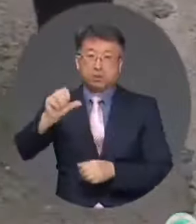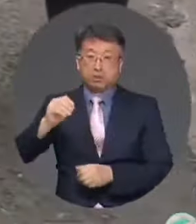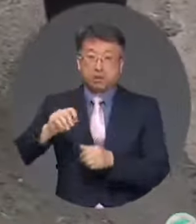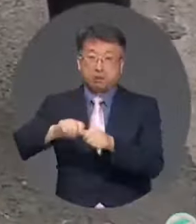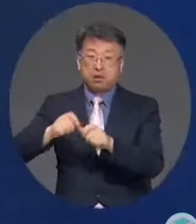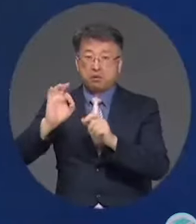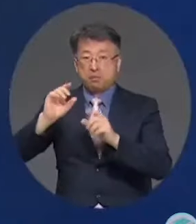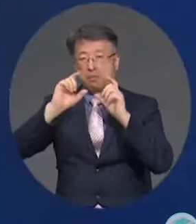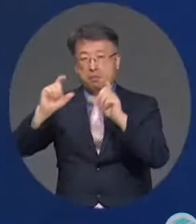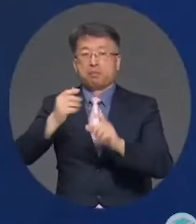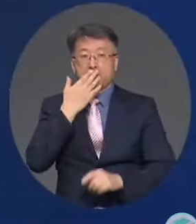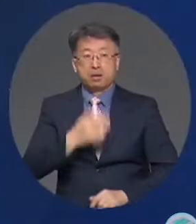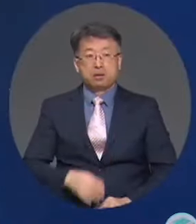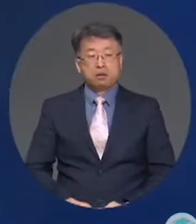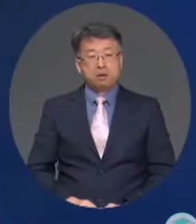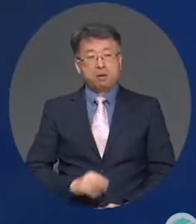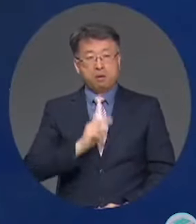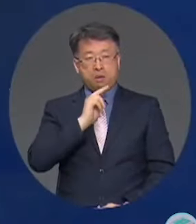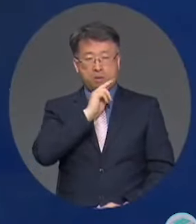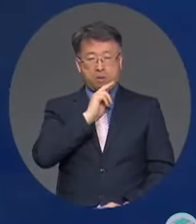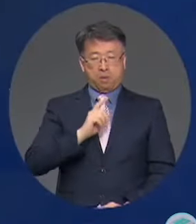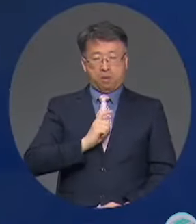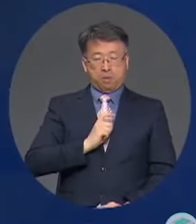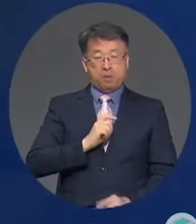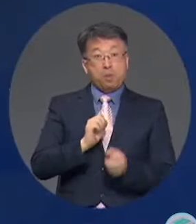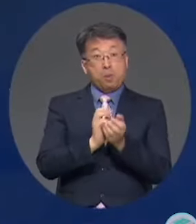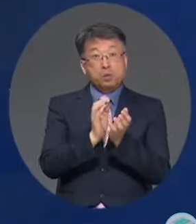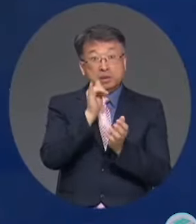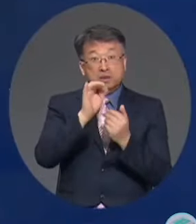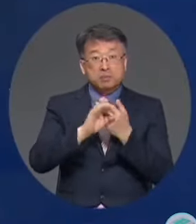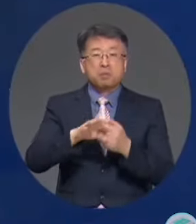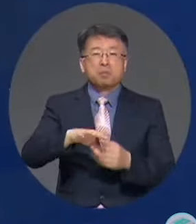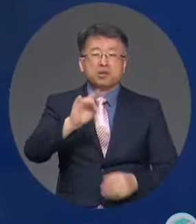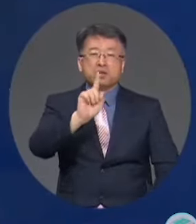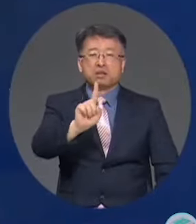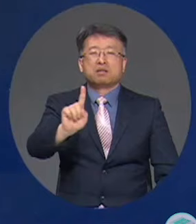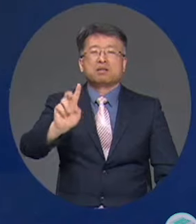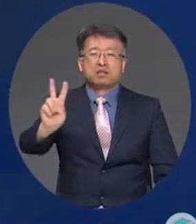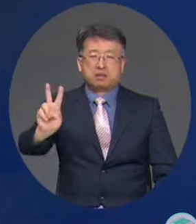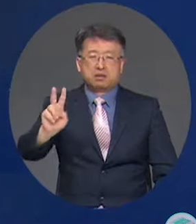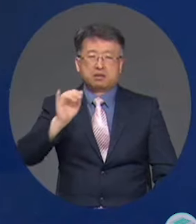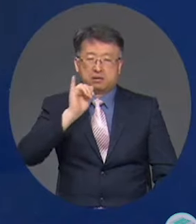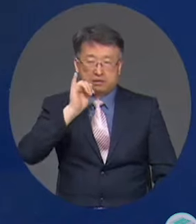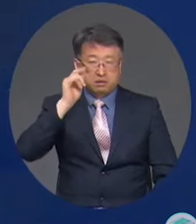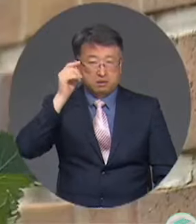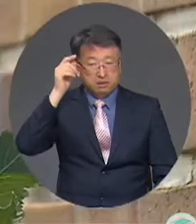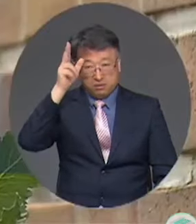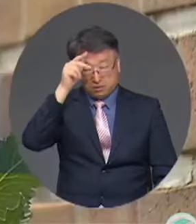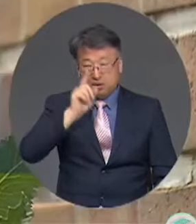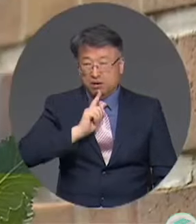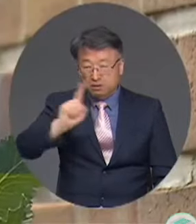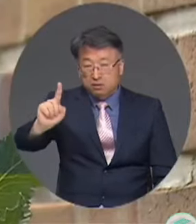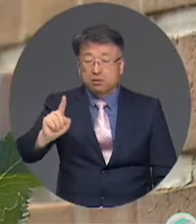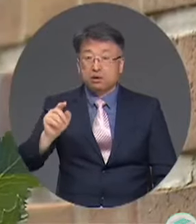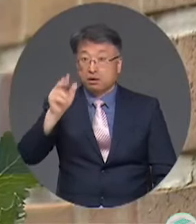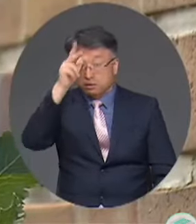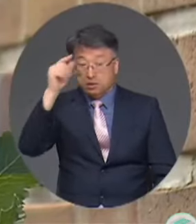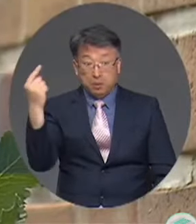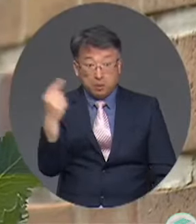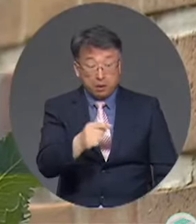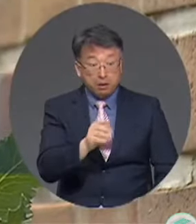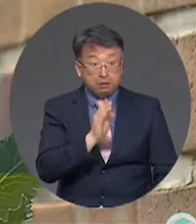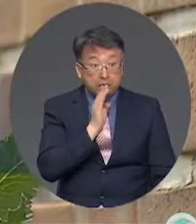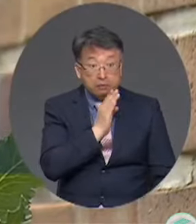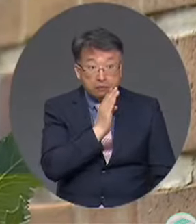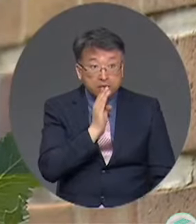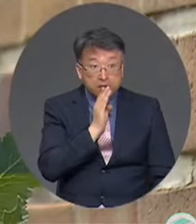있습니다. 의심스러운 뭐 꽃이 있거나 하면은 일단 112로 신고를 해주시면은 경찰관이 출동해서 적석해서